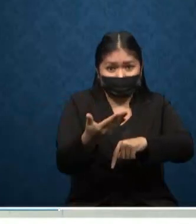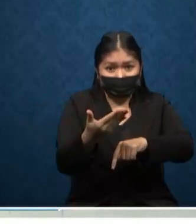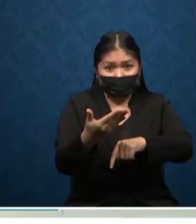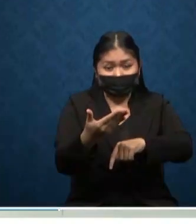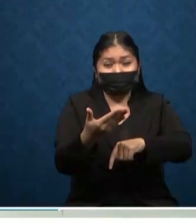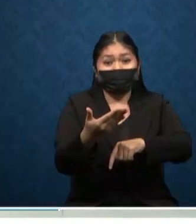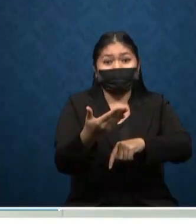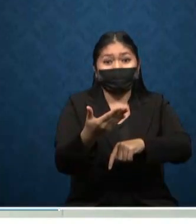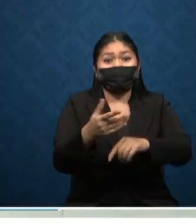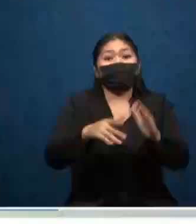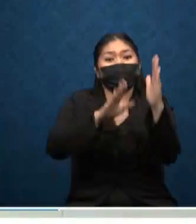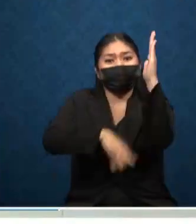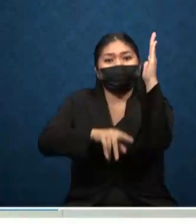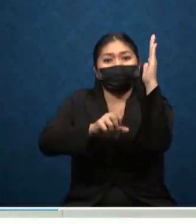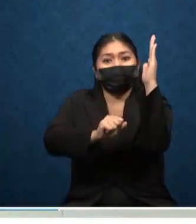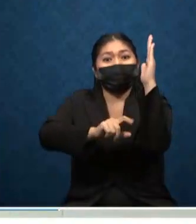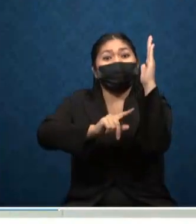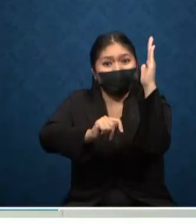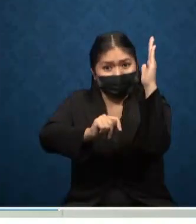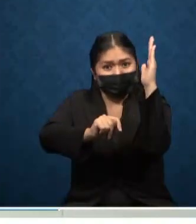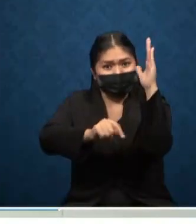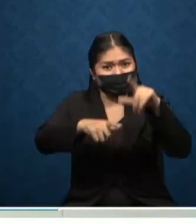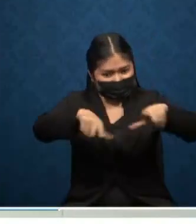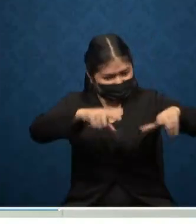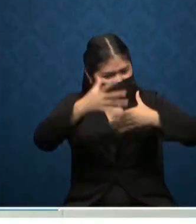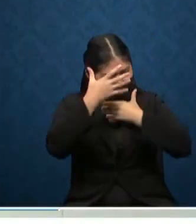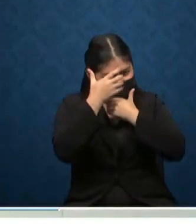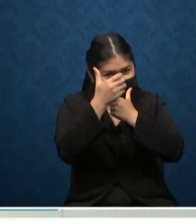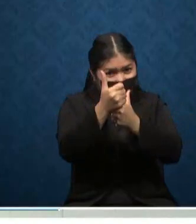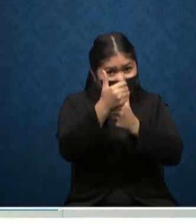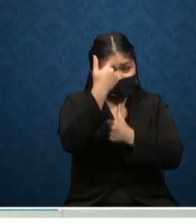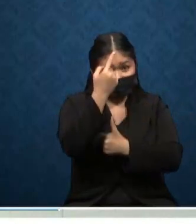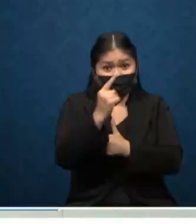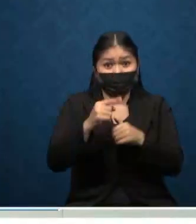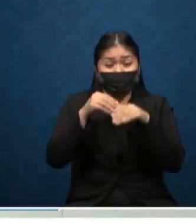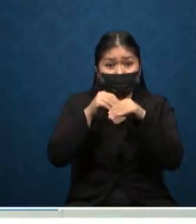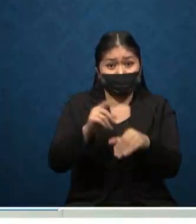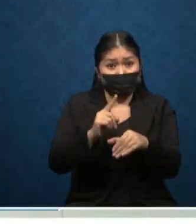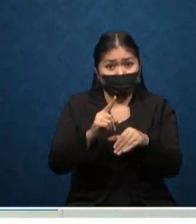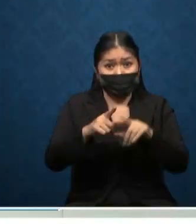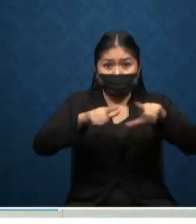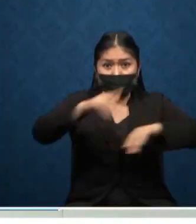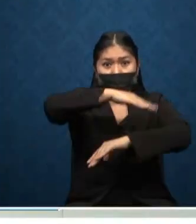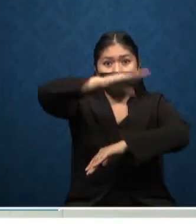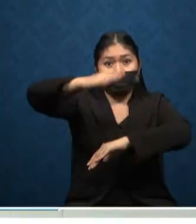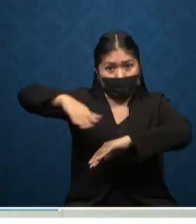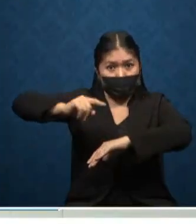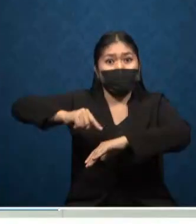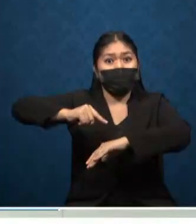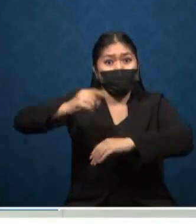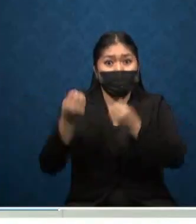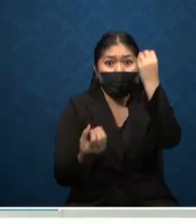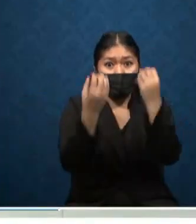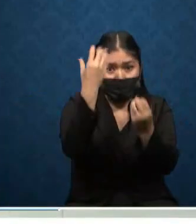ำเภอละงูจังหวัดสตูลพื้นที่นี้น่าสนใจเพราะว่าอยู่ในเขตอุทยานนะครับแล้ว